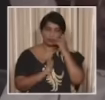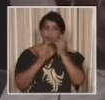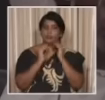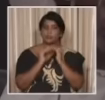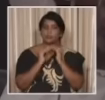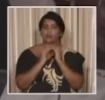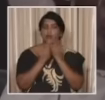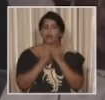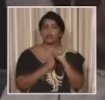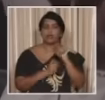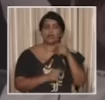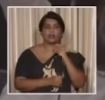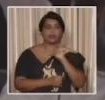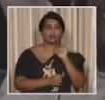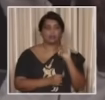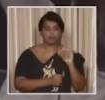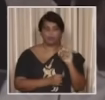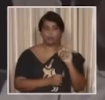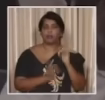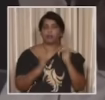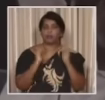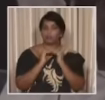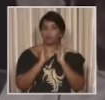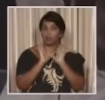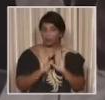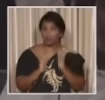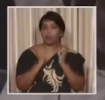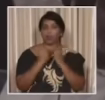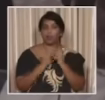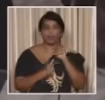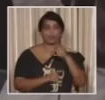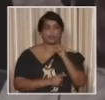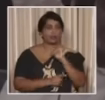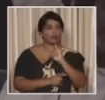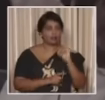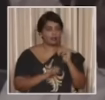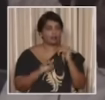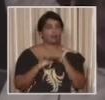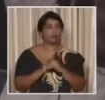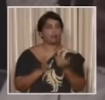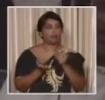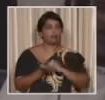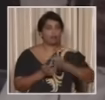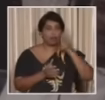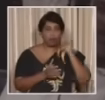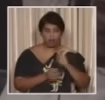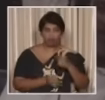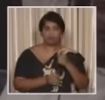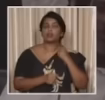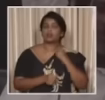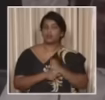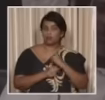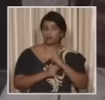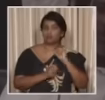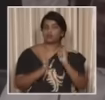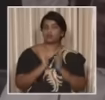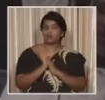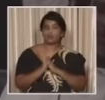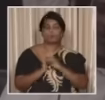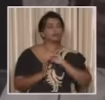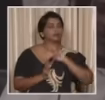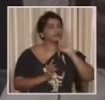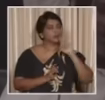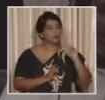තිබුණු 166ක් හිටියා. ඒ සම ලකුණු තිබුණු 166 බඳවා ගැනීම සඳහා නැවත අවසර ඉල්ලලා රාජ්‍ය සේවා කොමිසමට යවලා